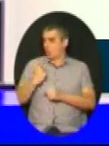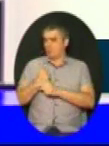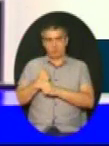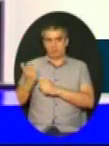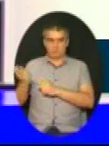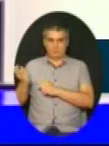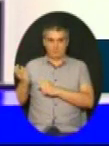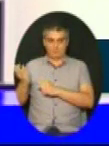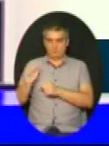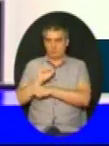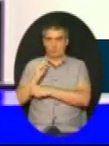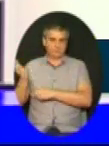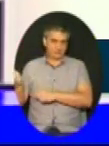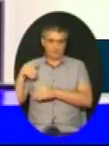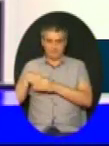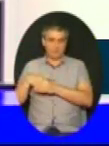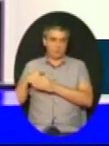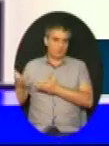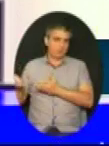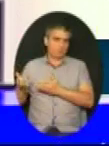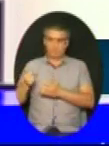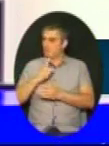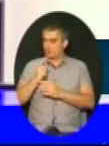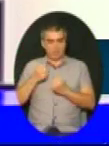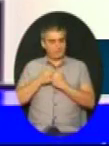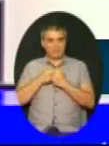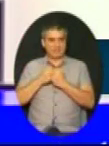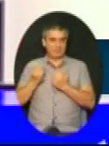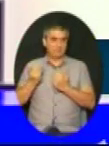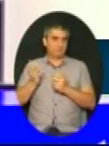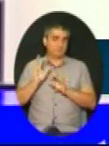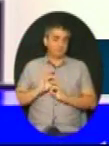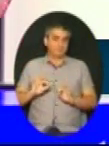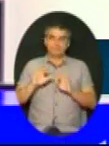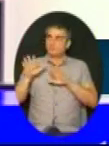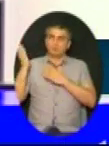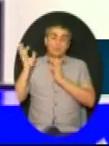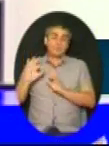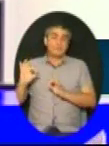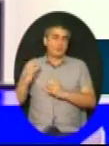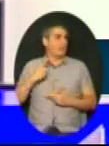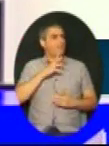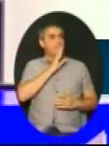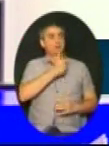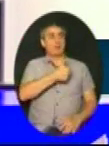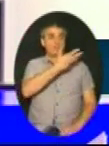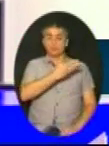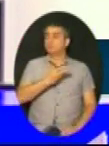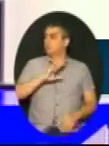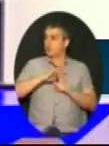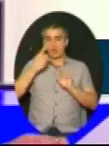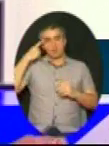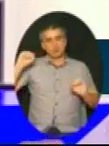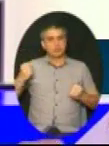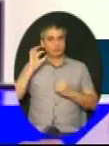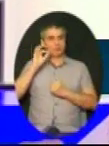פה כאופוזיציה, בתוך המשכן הזה, לא מאתגרים את הממשלה בשום צורה. זה אולי הבעיה של המנהיגות. בשום צורה, עם כל